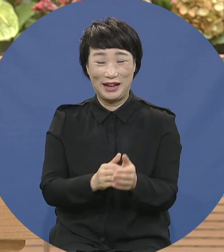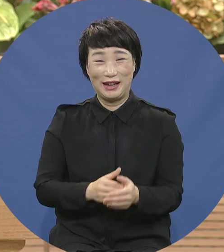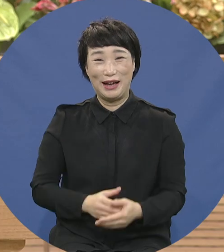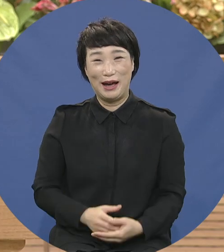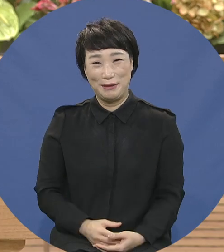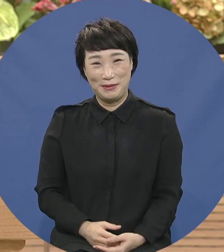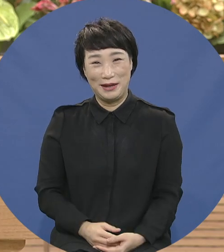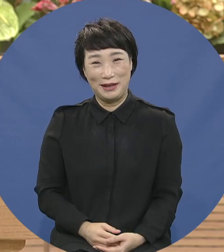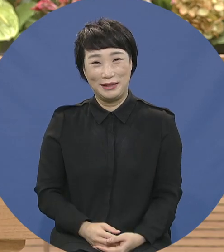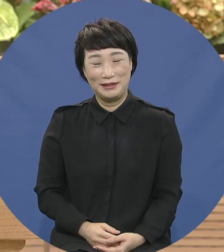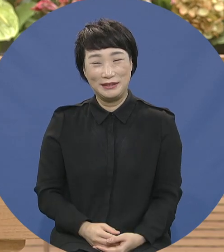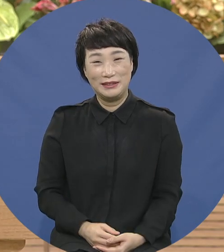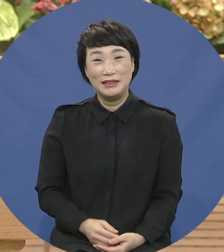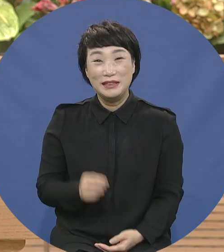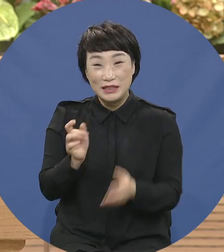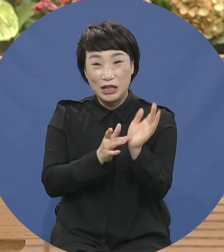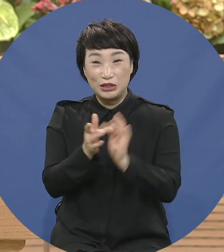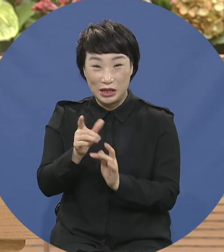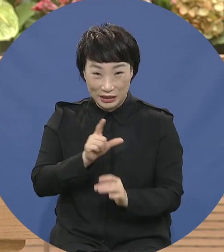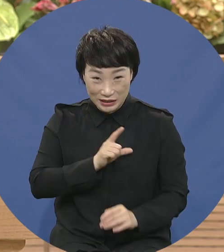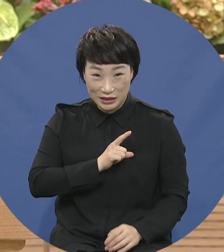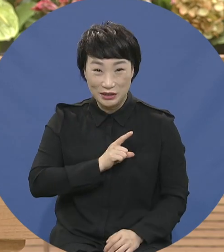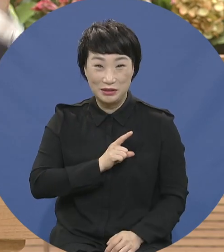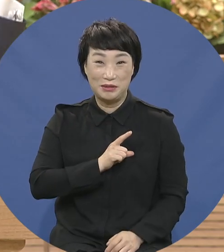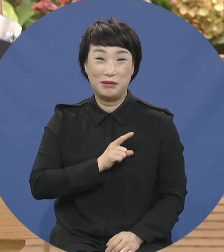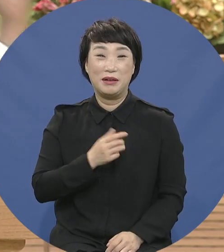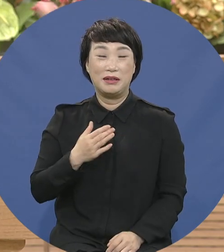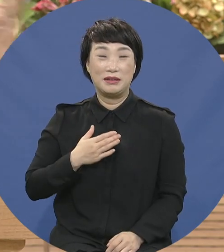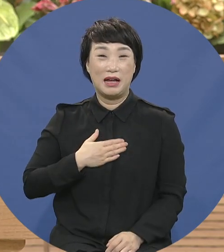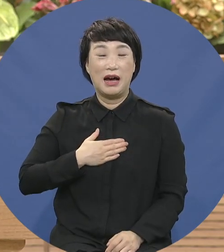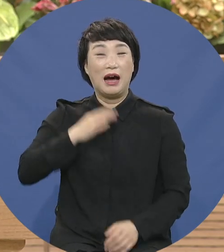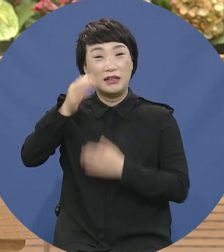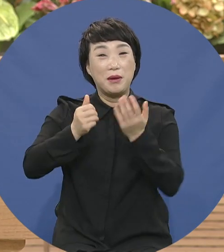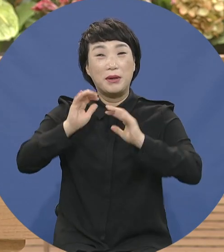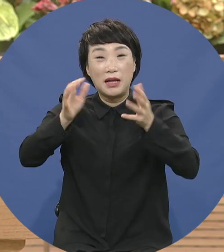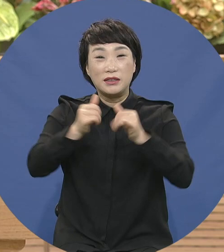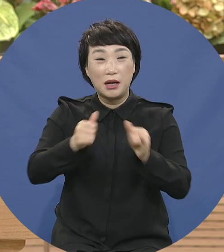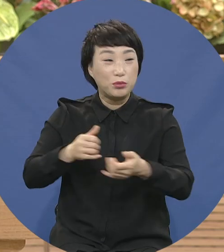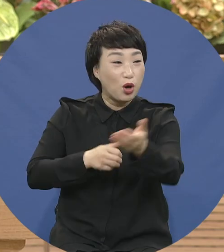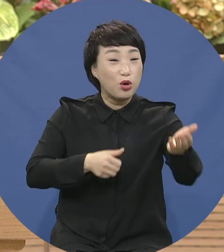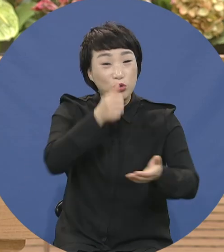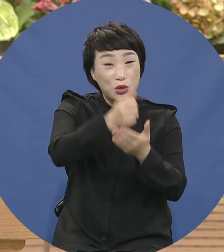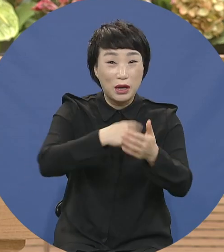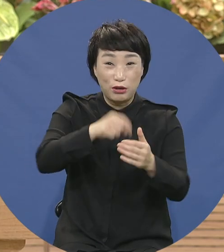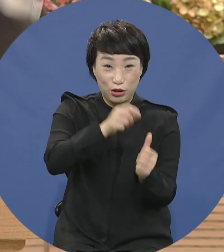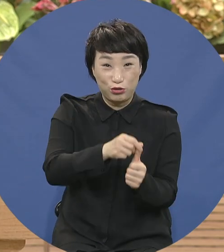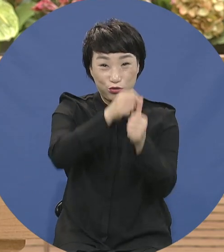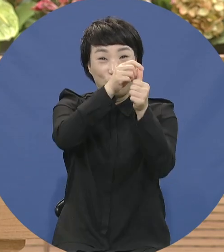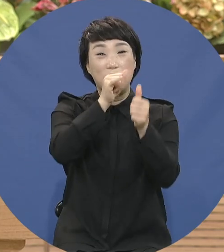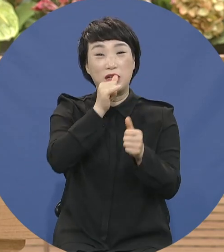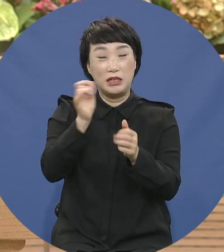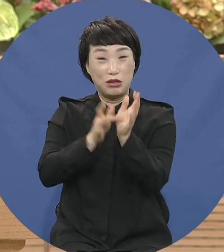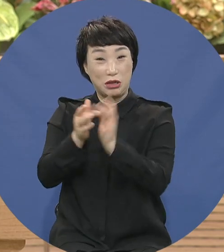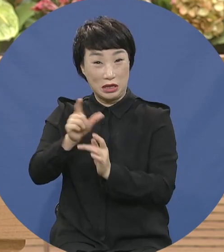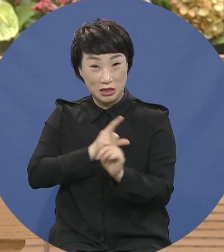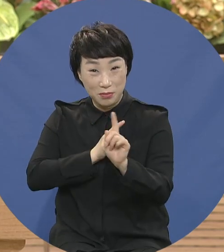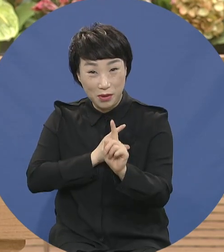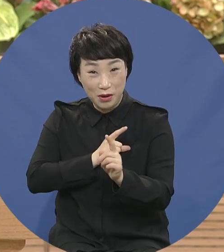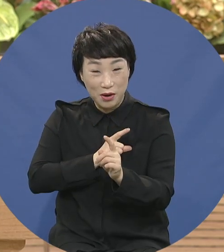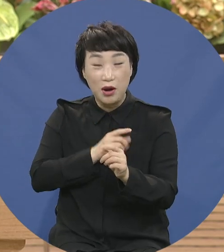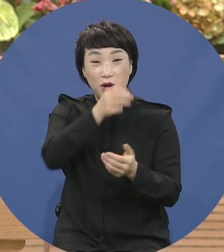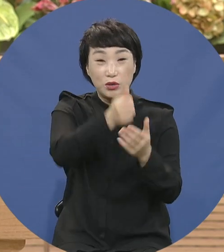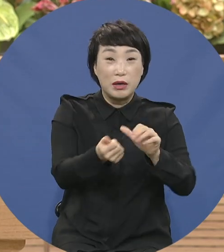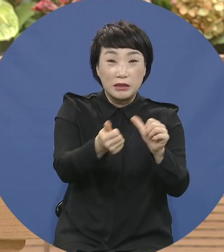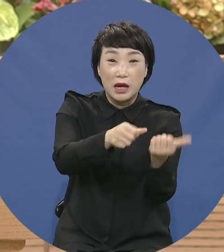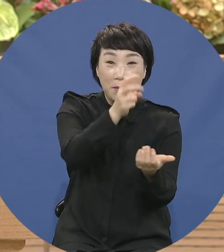주셨으니 그의 이름이 내 백성을 죄에서 구원했고 그의 이름이